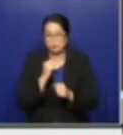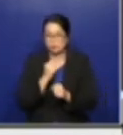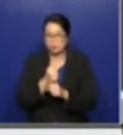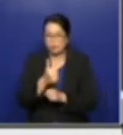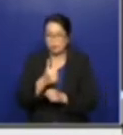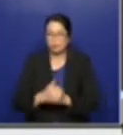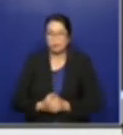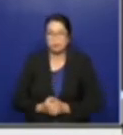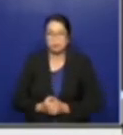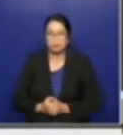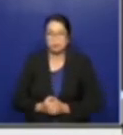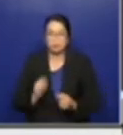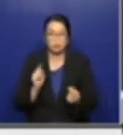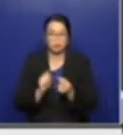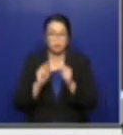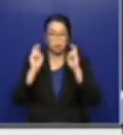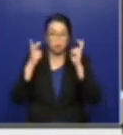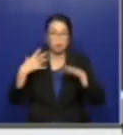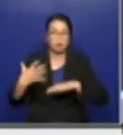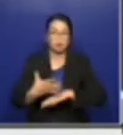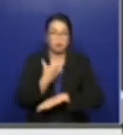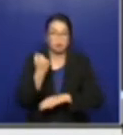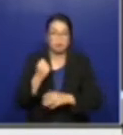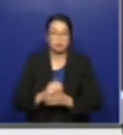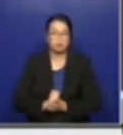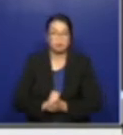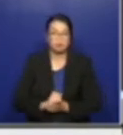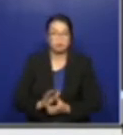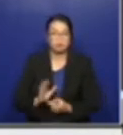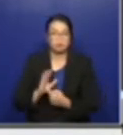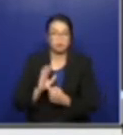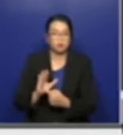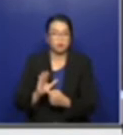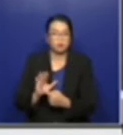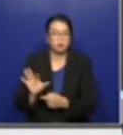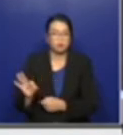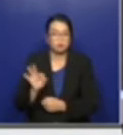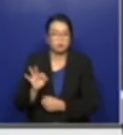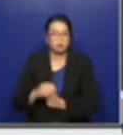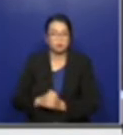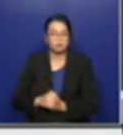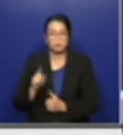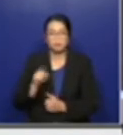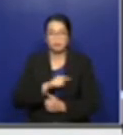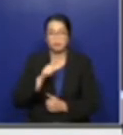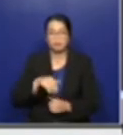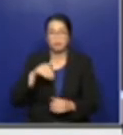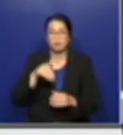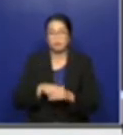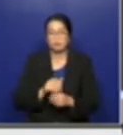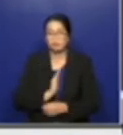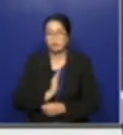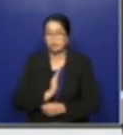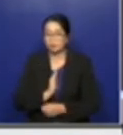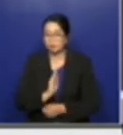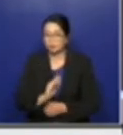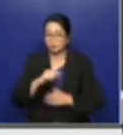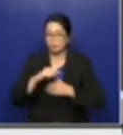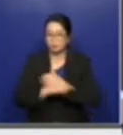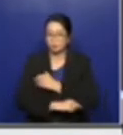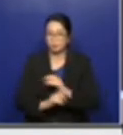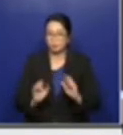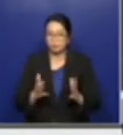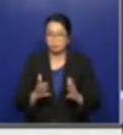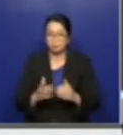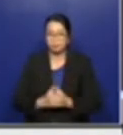ได้อันนี้คือเรื่องการเมืองนะครับผมจะยกตัวอย่างอีกเรื่องหนึ่งครับการเลือกตั้งที่สุจริตและเที่ยงธรรมเ